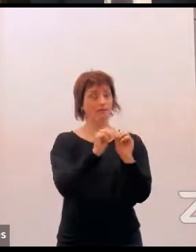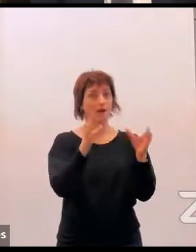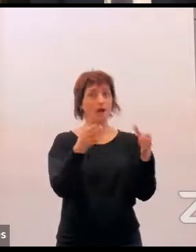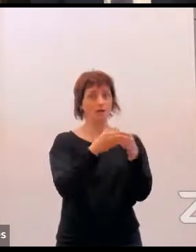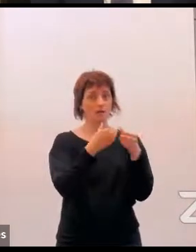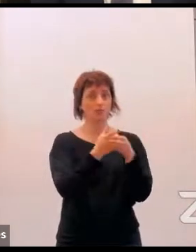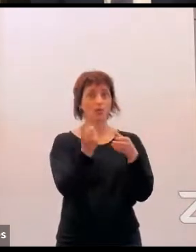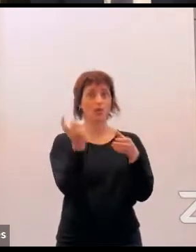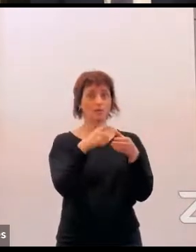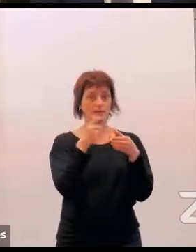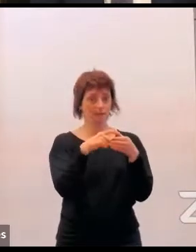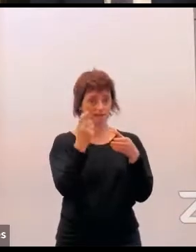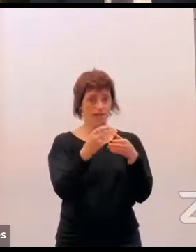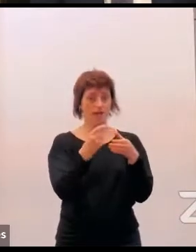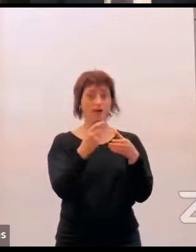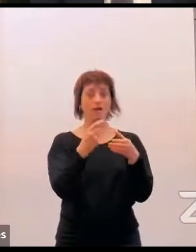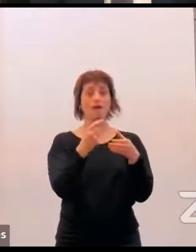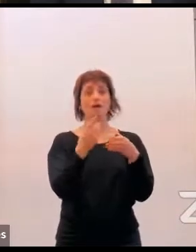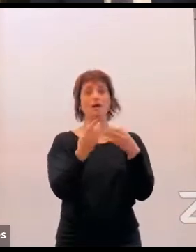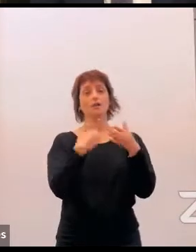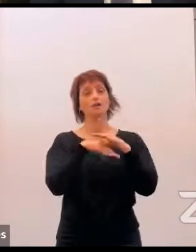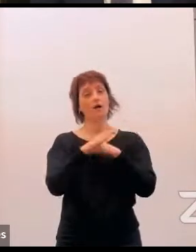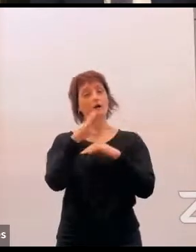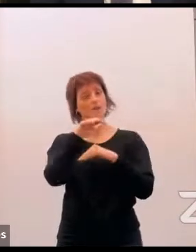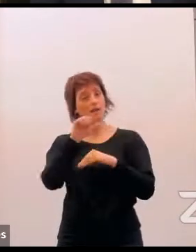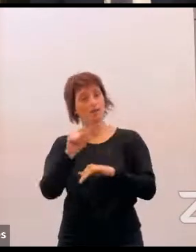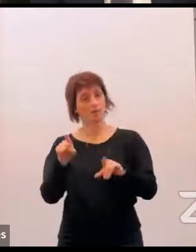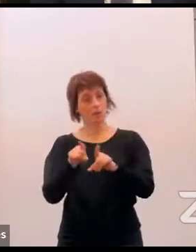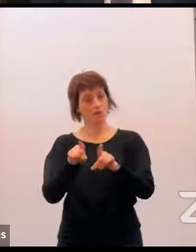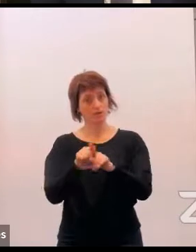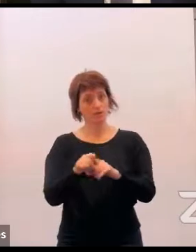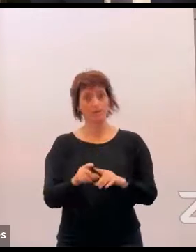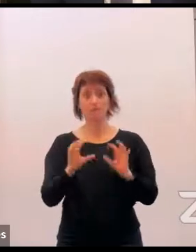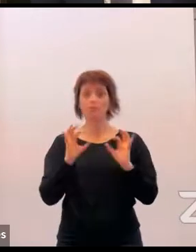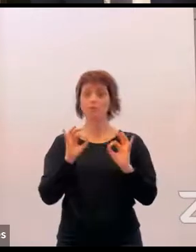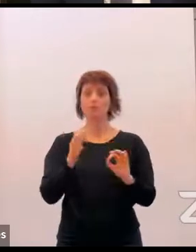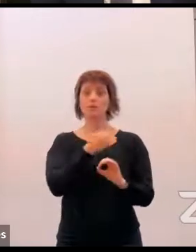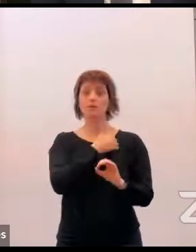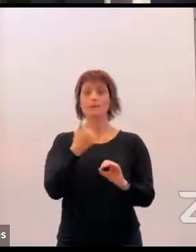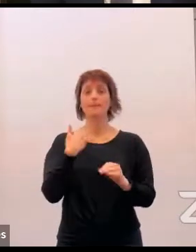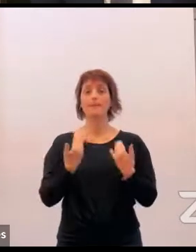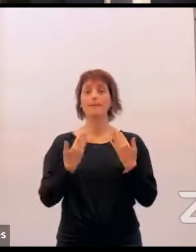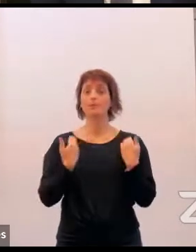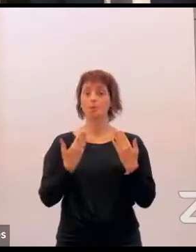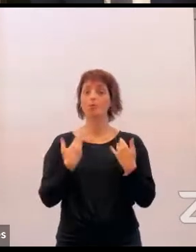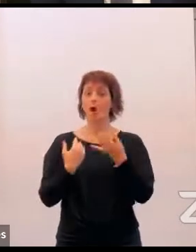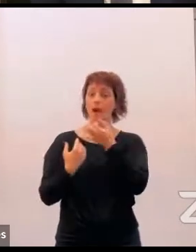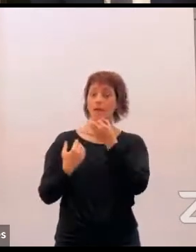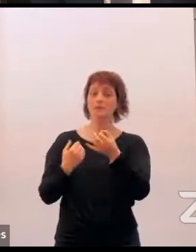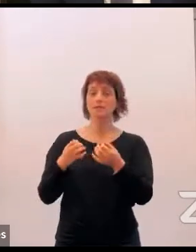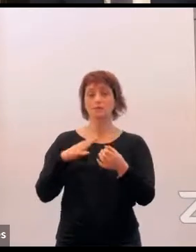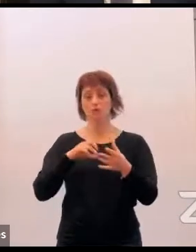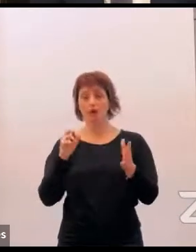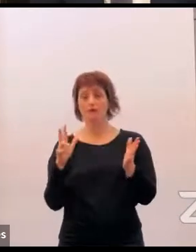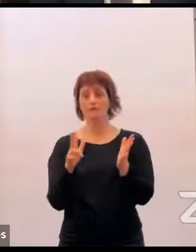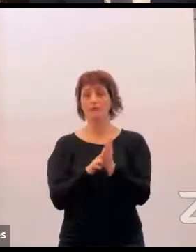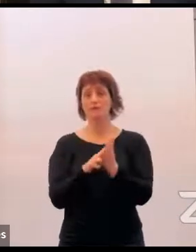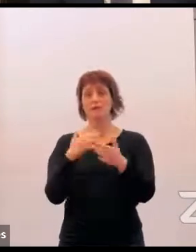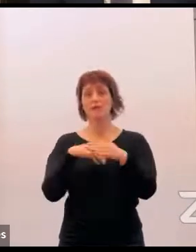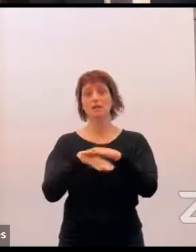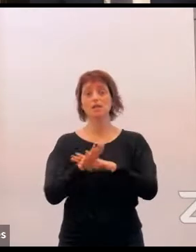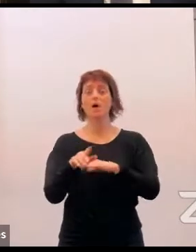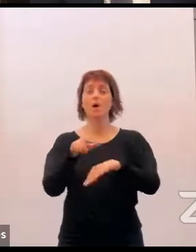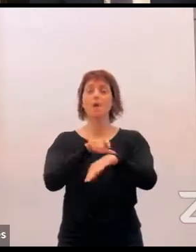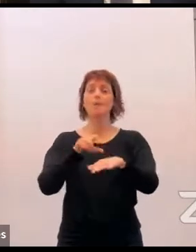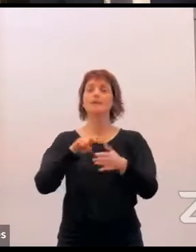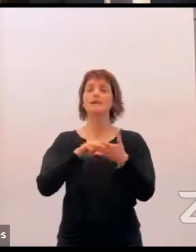soient villes ou CCAS. Ça a effectivement, comme vous l'avez souligné, madame Debord, été validé en CT, en comité technique